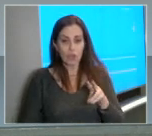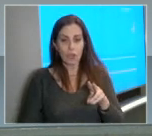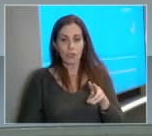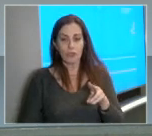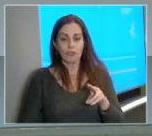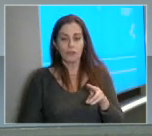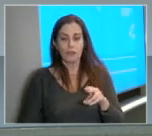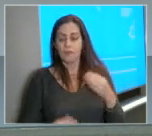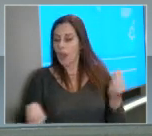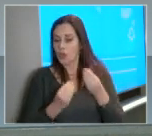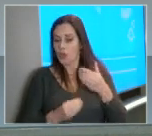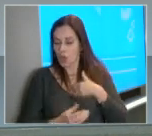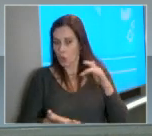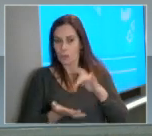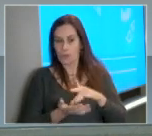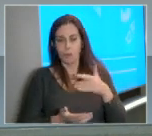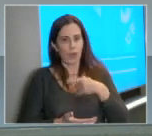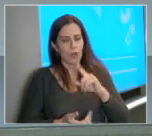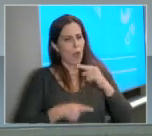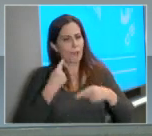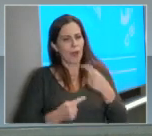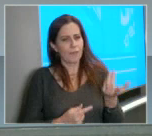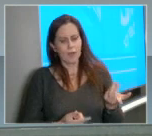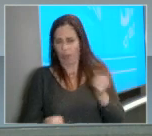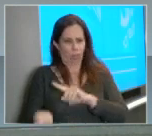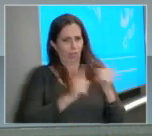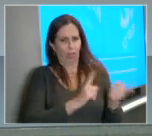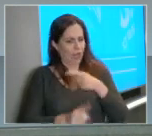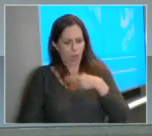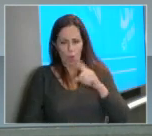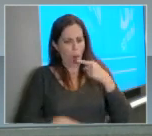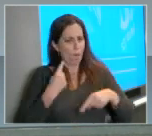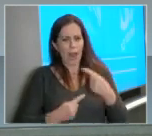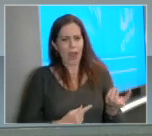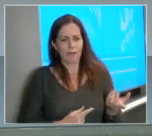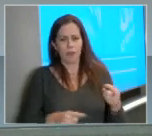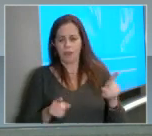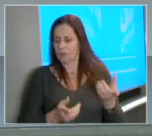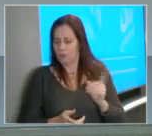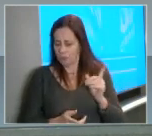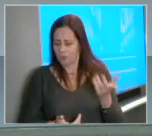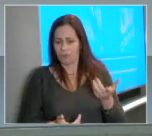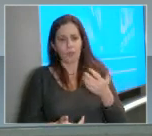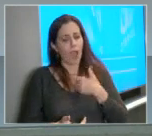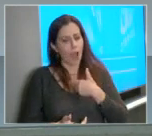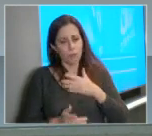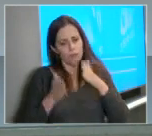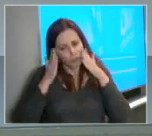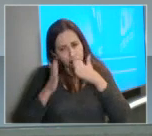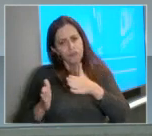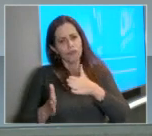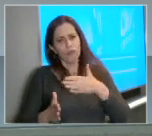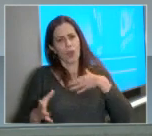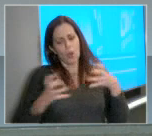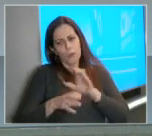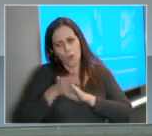איזשהו קו מסוים שאנחנו נמצאים בו. אנחנו לא מחליפים אותו כל דקה כמו נעליים. אנחנו הולכים בקו מסוים, אנחנו